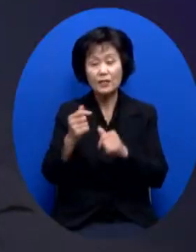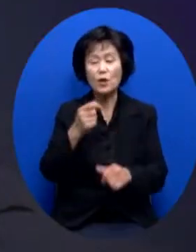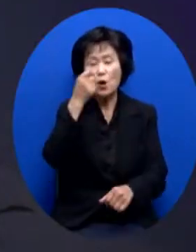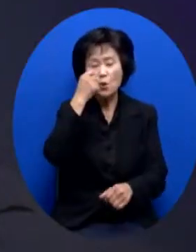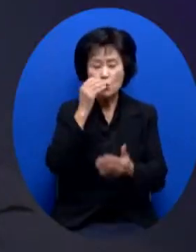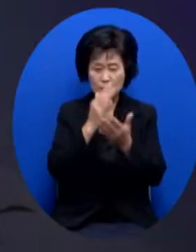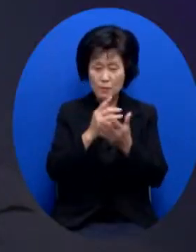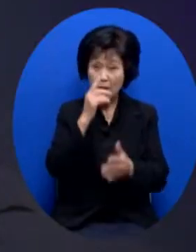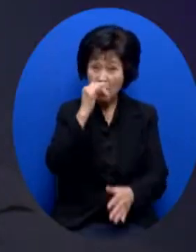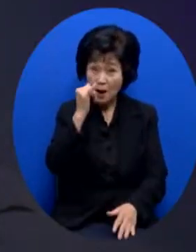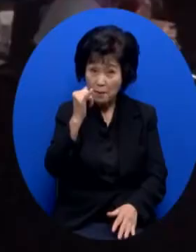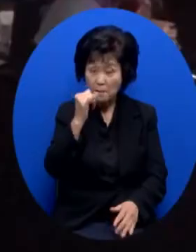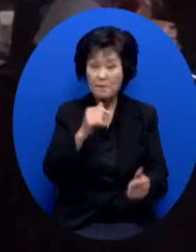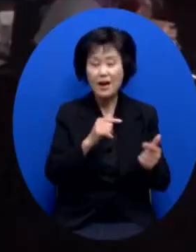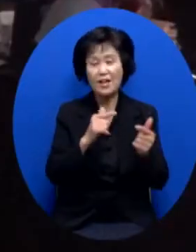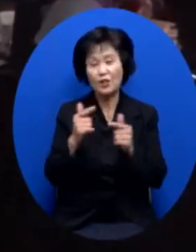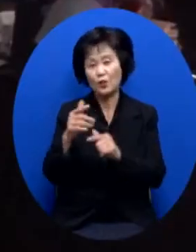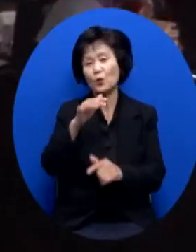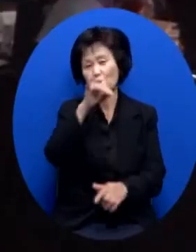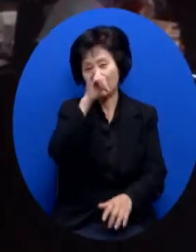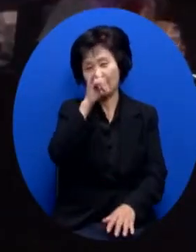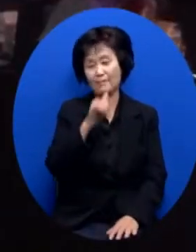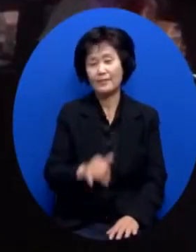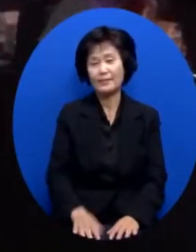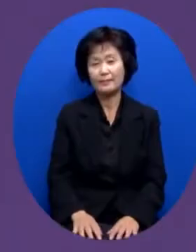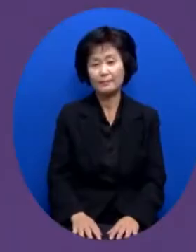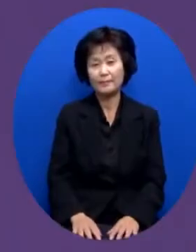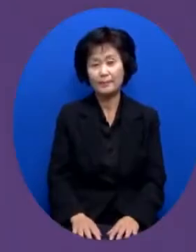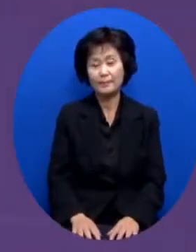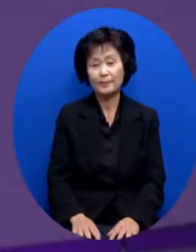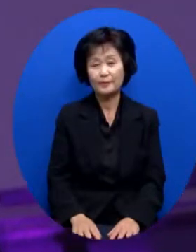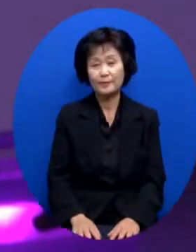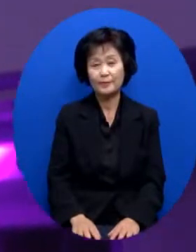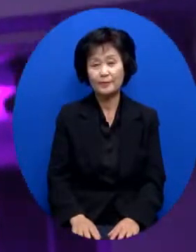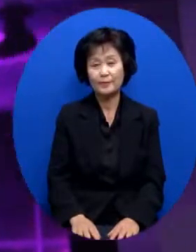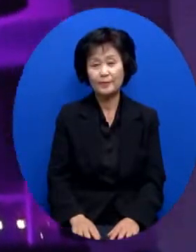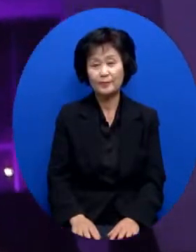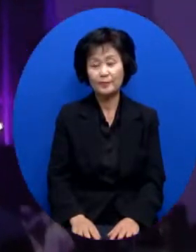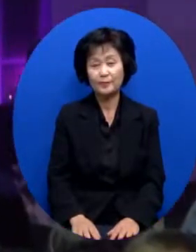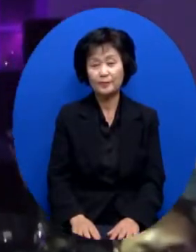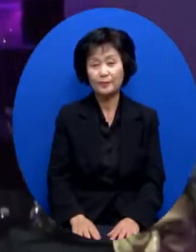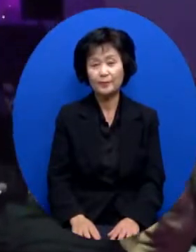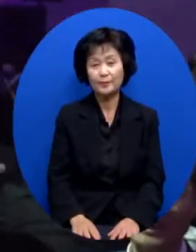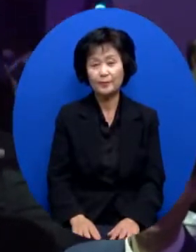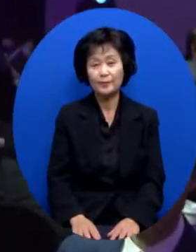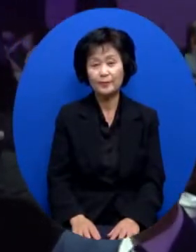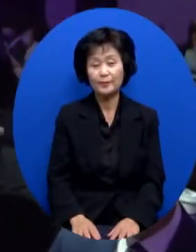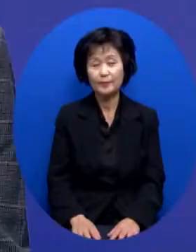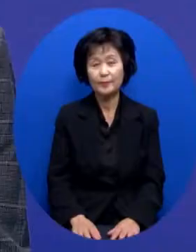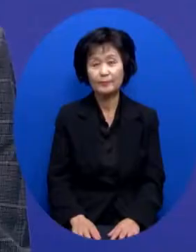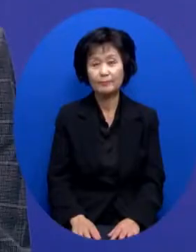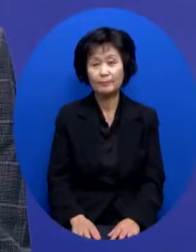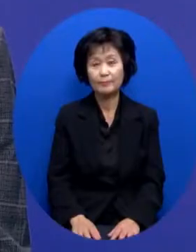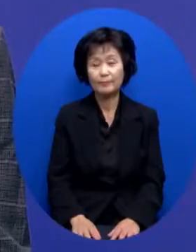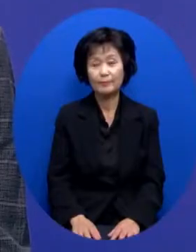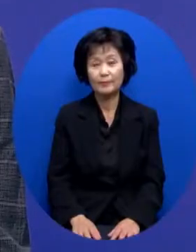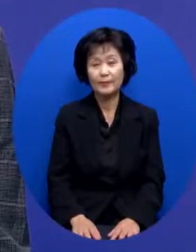포함해 KCFF 후보작들이 소개됐습니다. CTS 뉴스 이가영입니다.